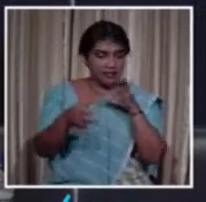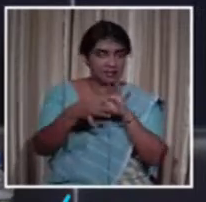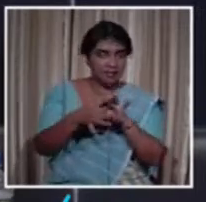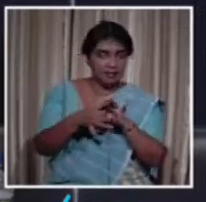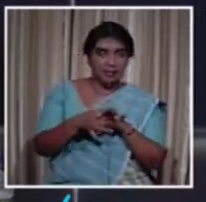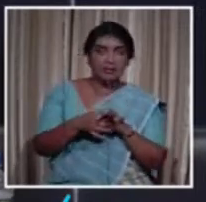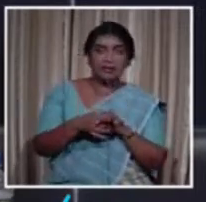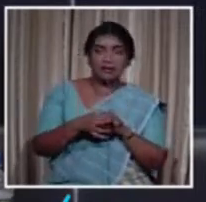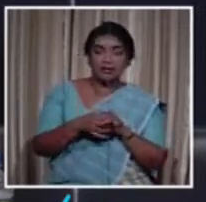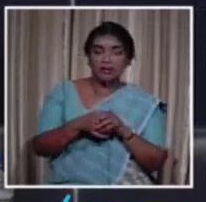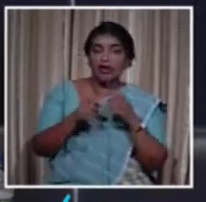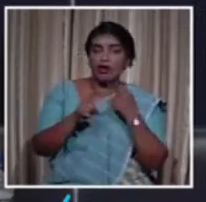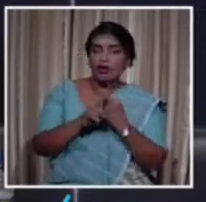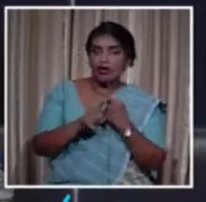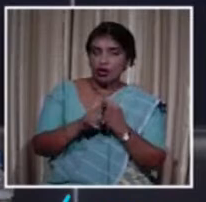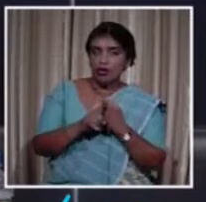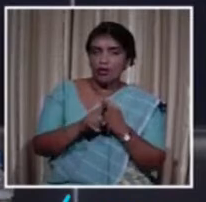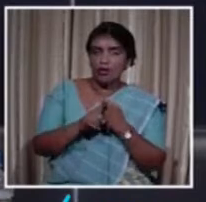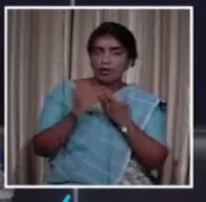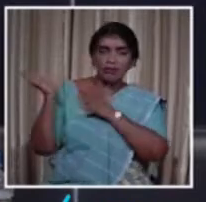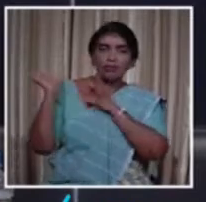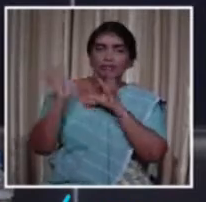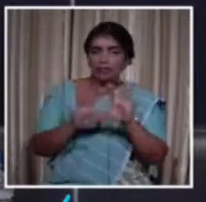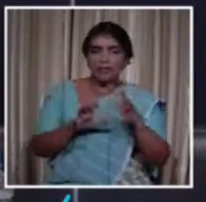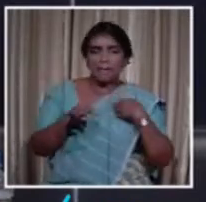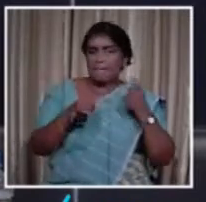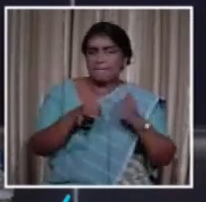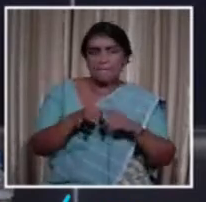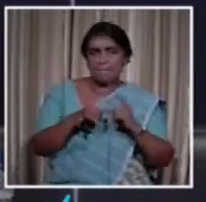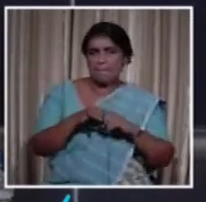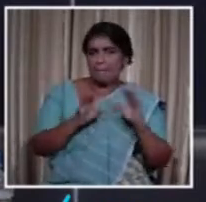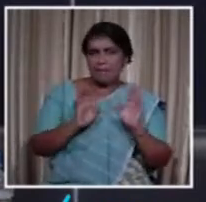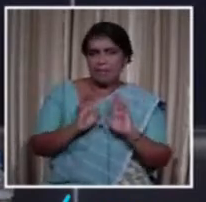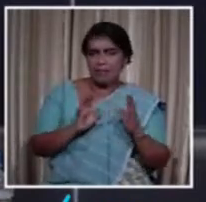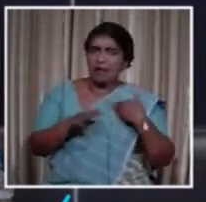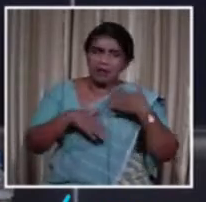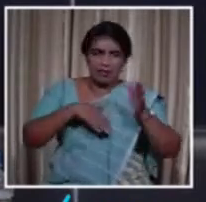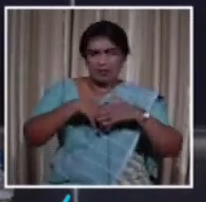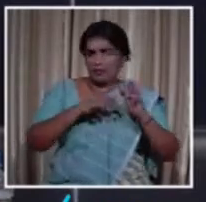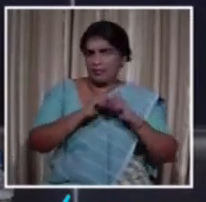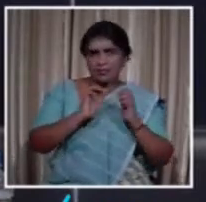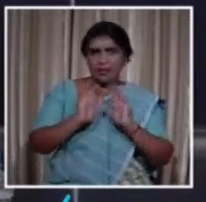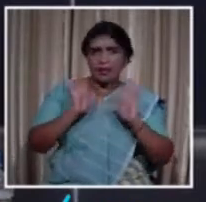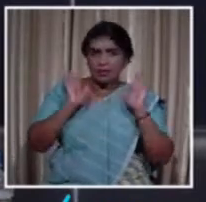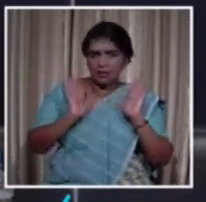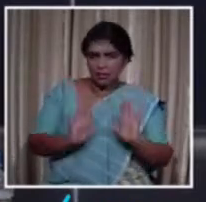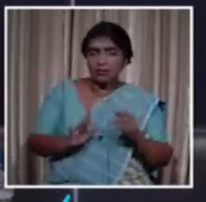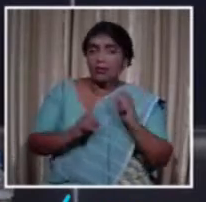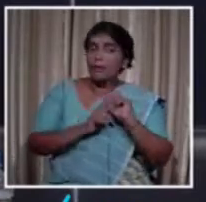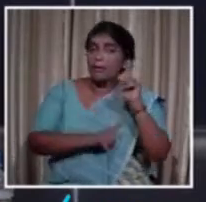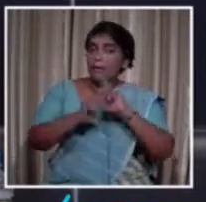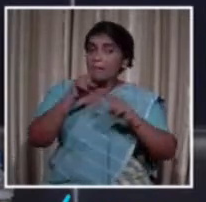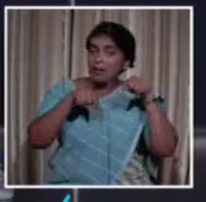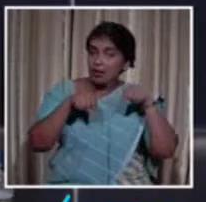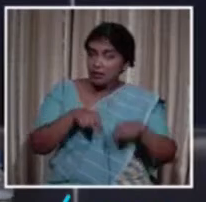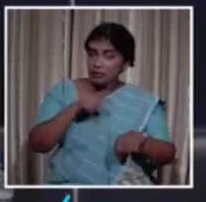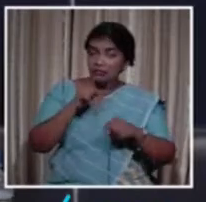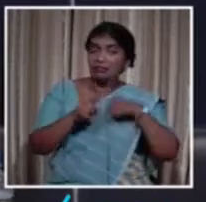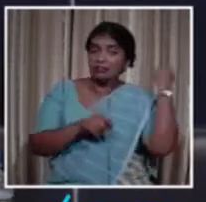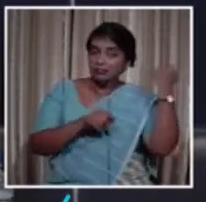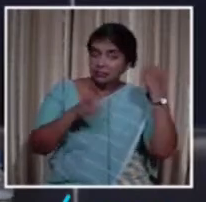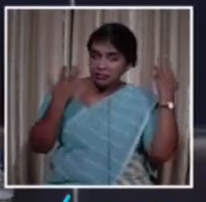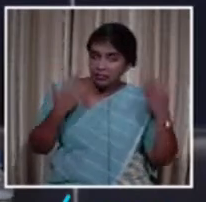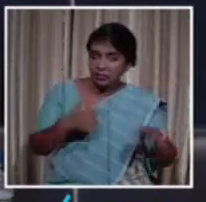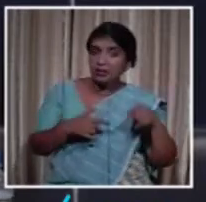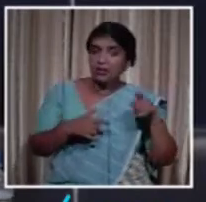ඒ වගේම කොළොන්නාවේ පැත්තෙන් එහෙම ගේන්න කියලා ඕක ප්‍රශ්නයක් නෙමෙයි ඔයාට මූණ දෙන එක ඒත් මෙහෙම පාර්ලිමේන්තුවේ කතාවක් කරාම